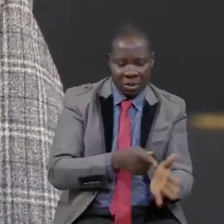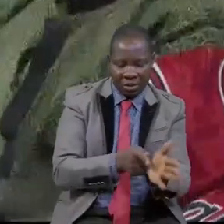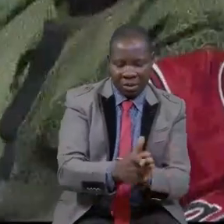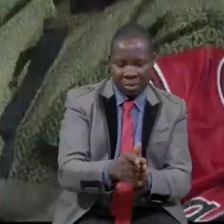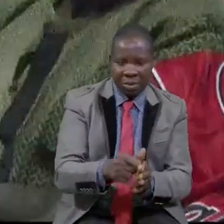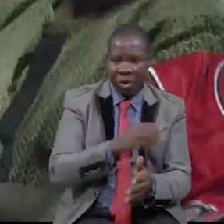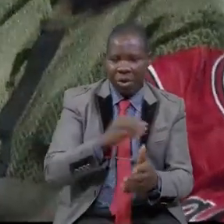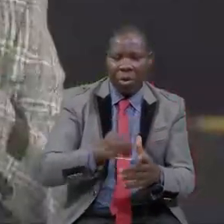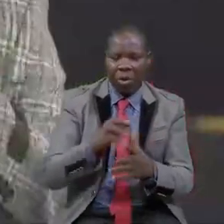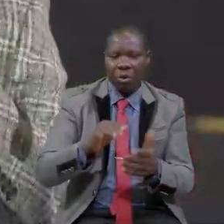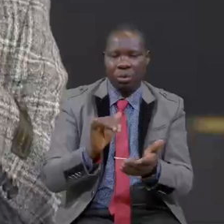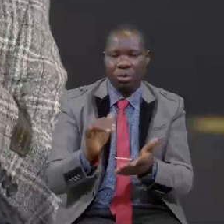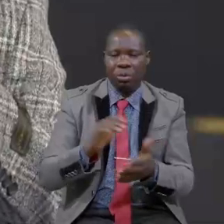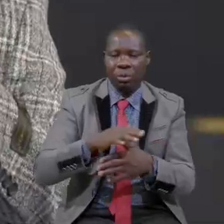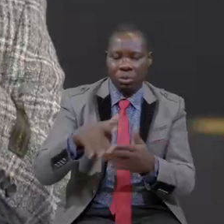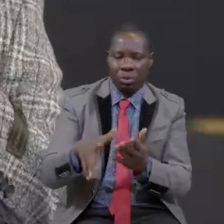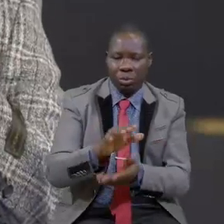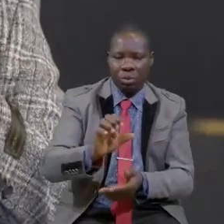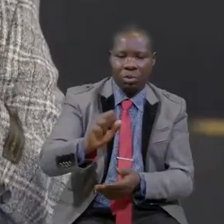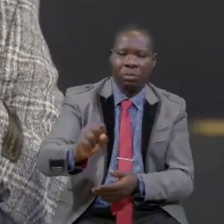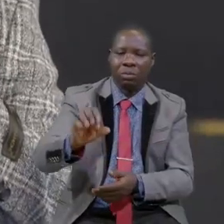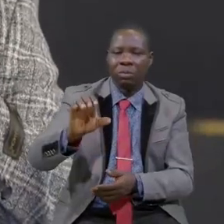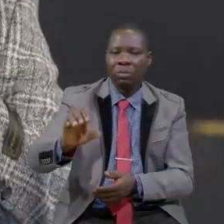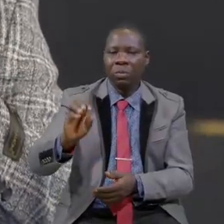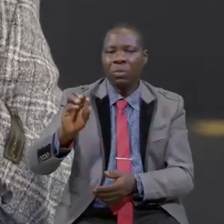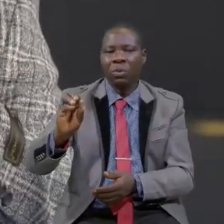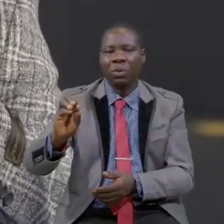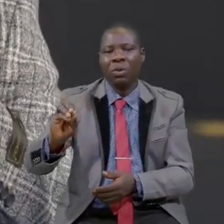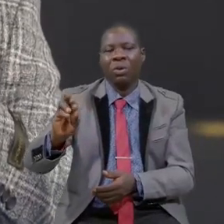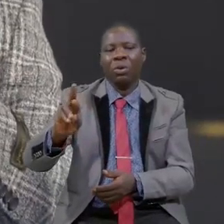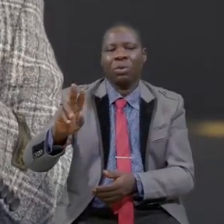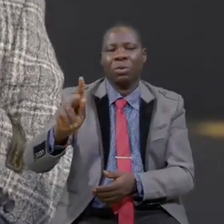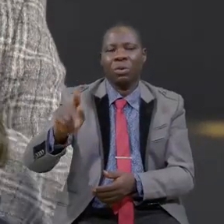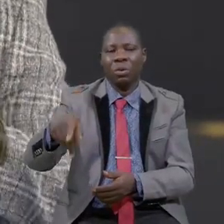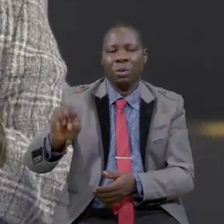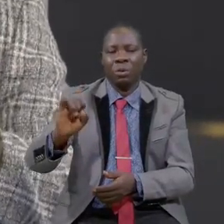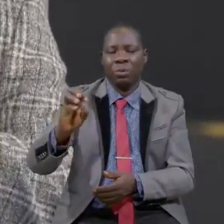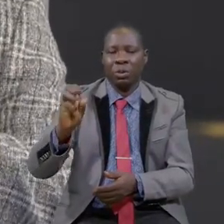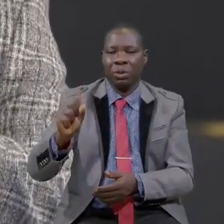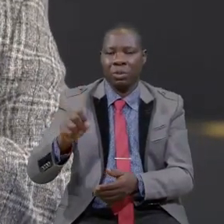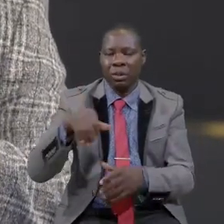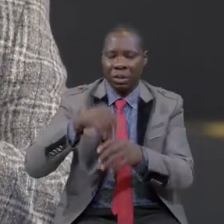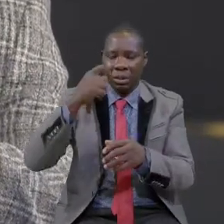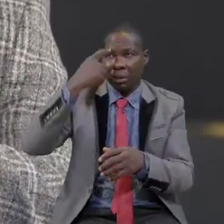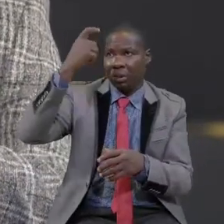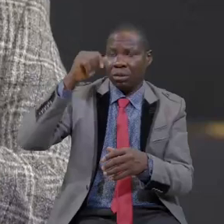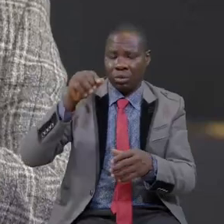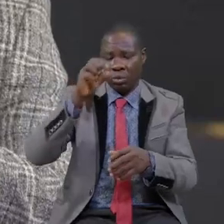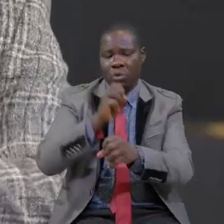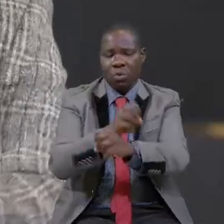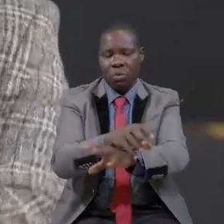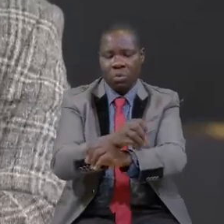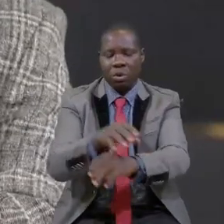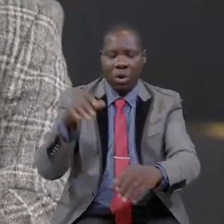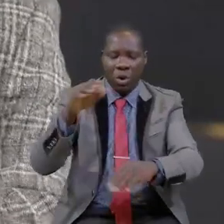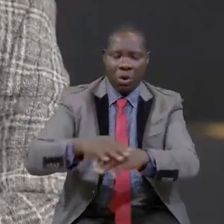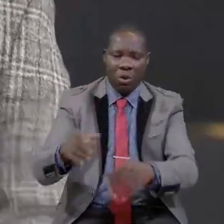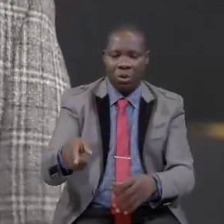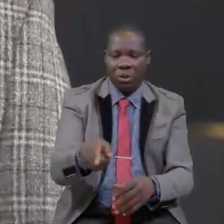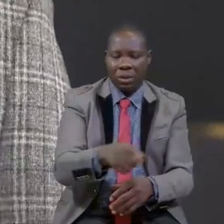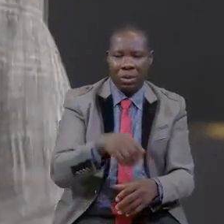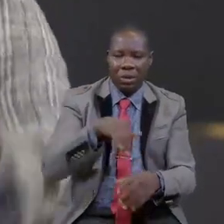Et tu marcheras sur ces serpents. Dans le rêve, tu marcheras sur eux. Dans la journée, nous devons les